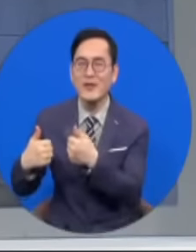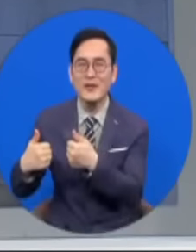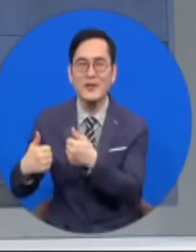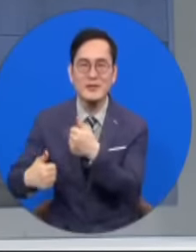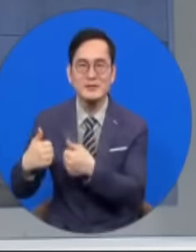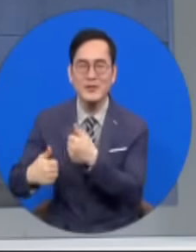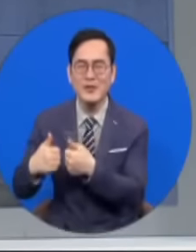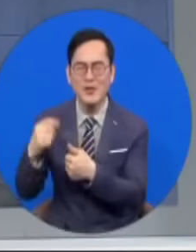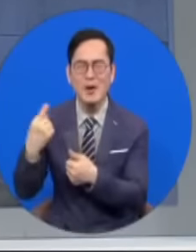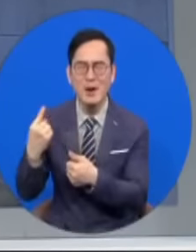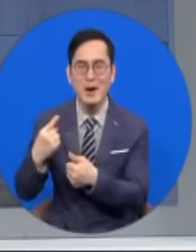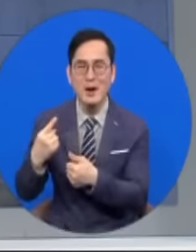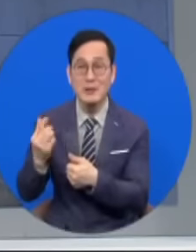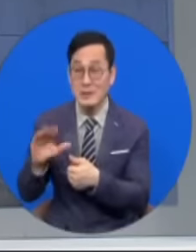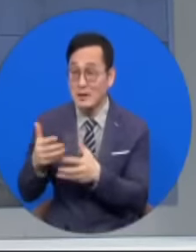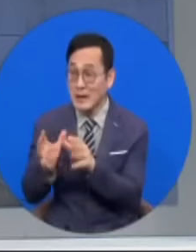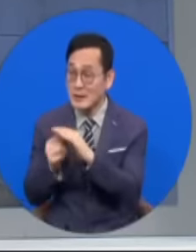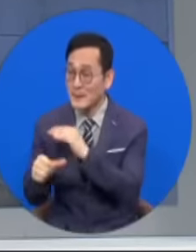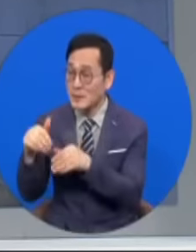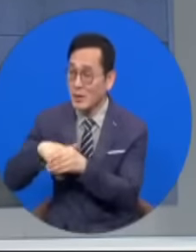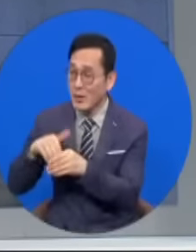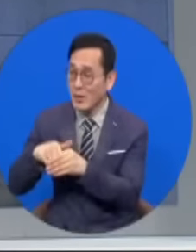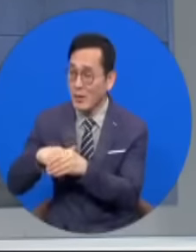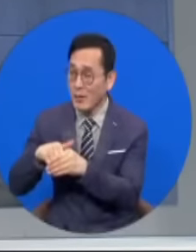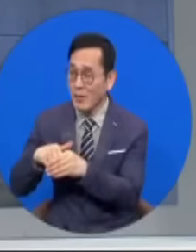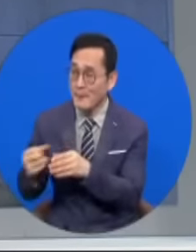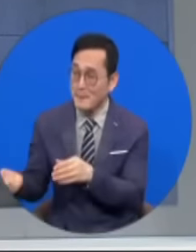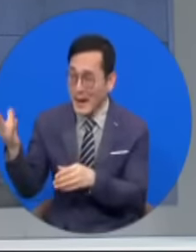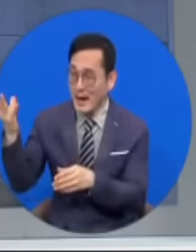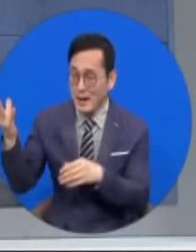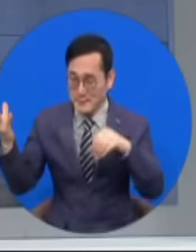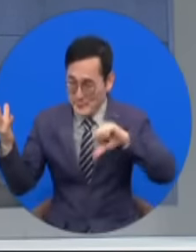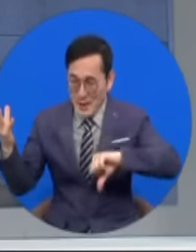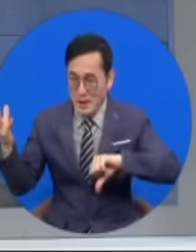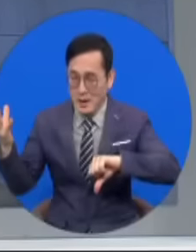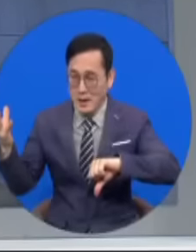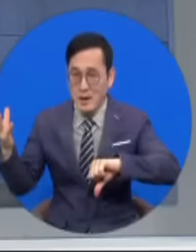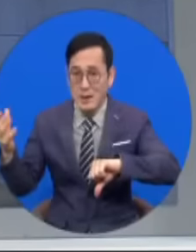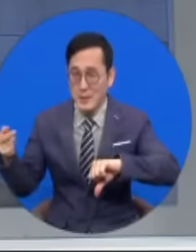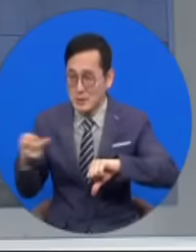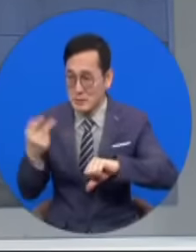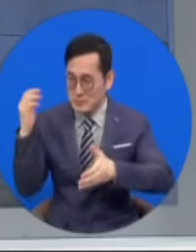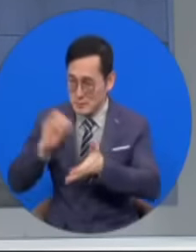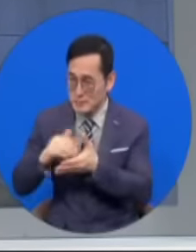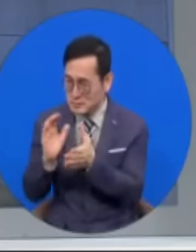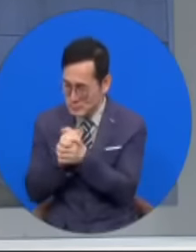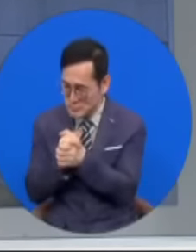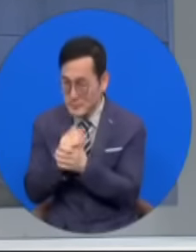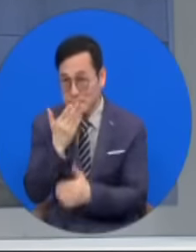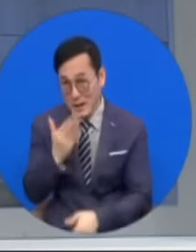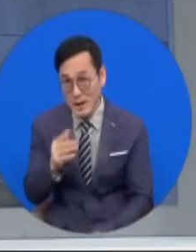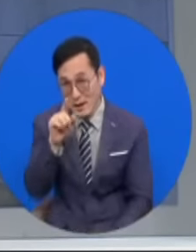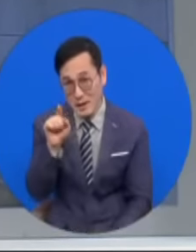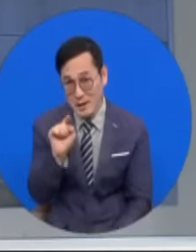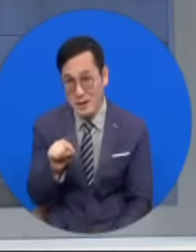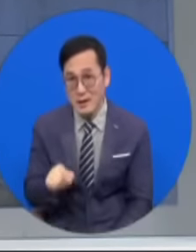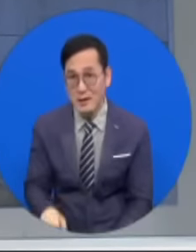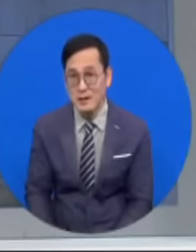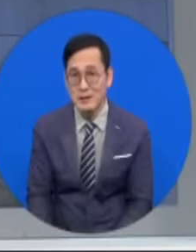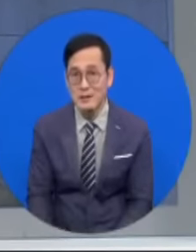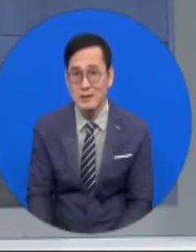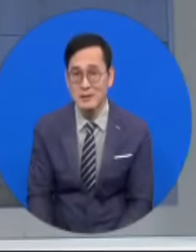싸우다가 전당대회가 결정될 거지 않습니까이 두 사람 사이의 관계가 돌이킬 수 없는 관계가 될까 봐 많은